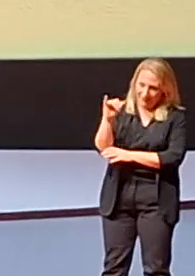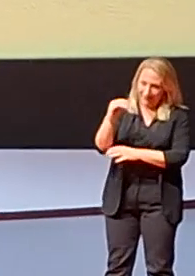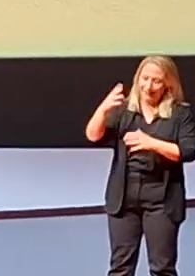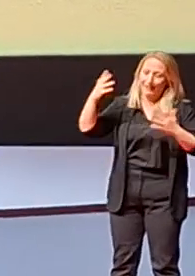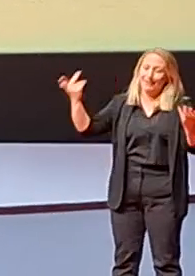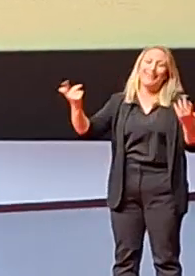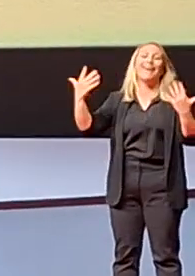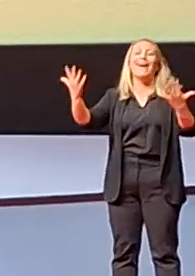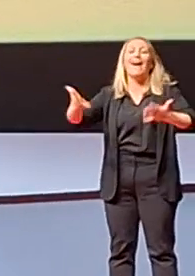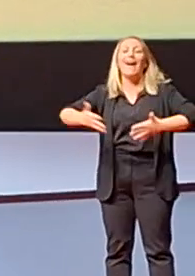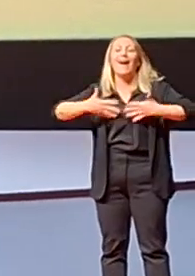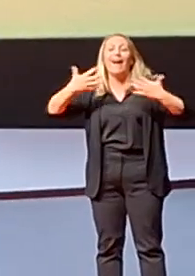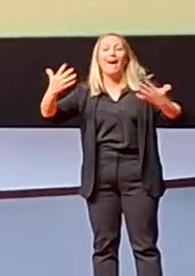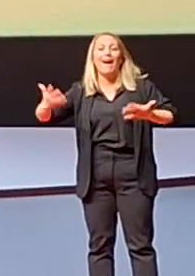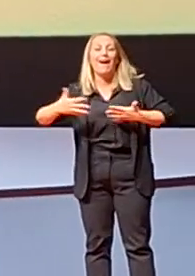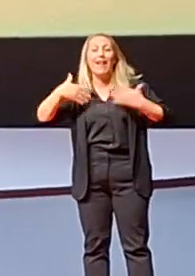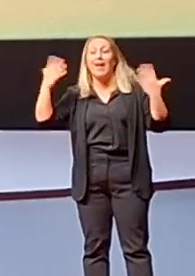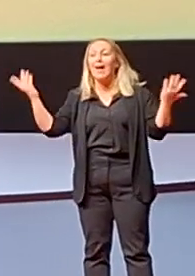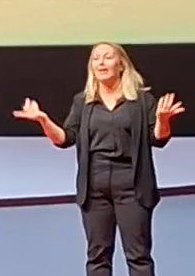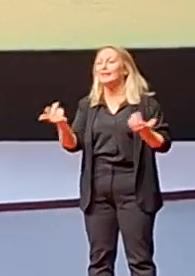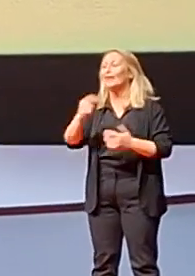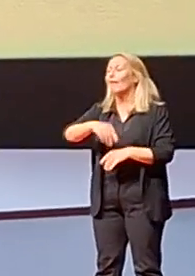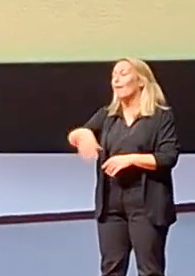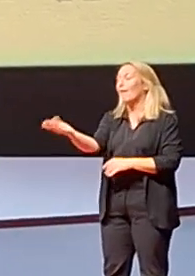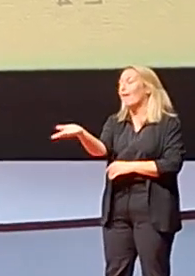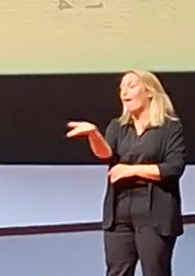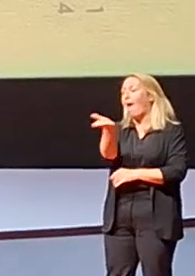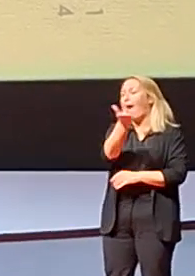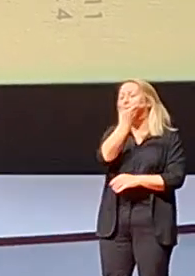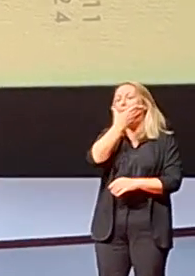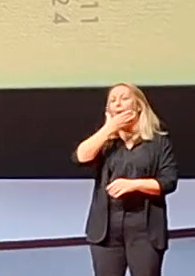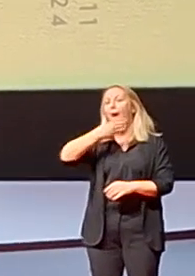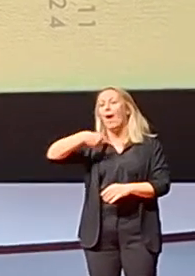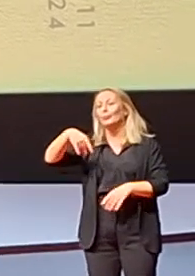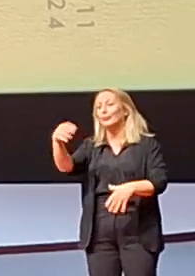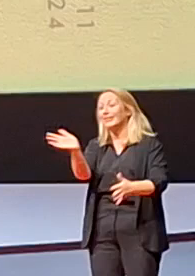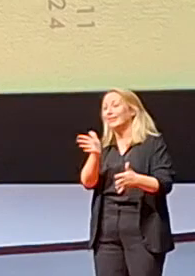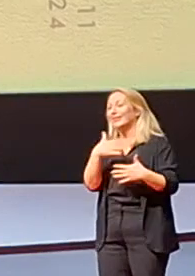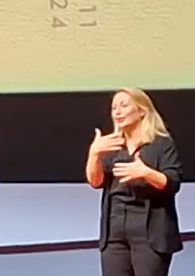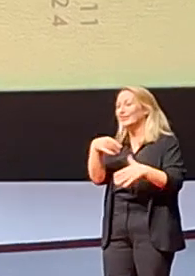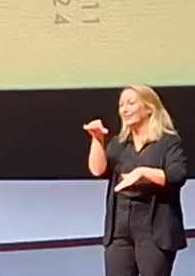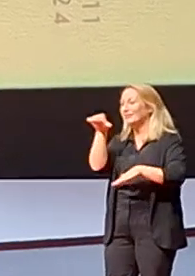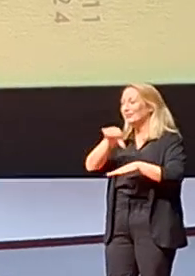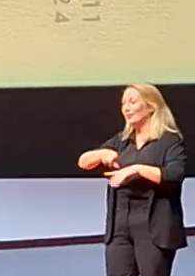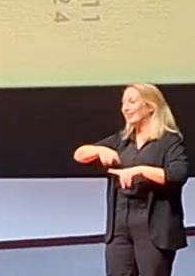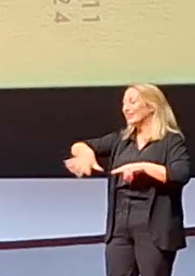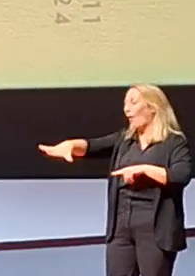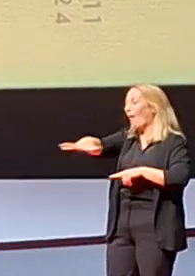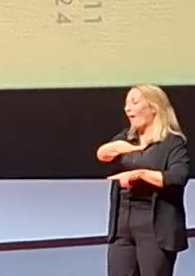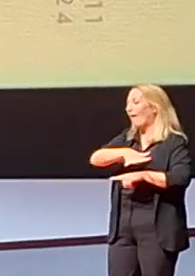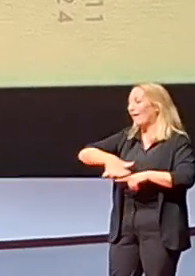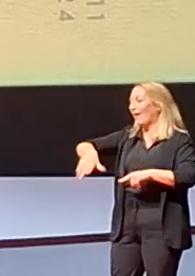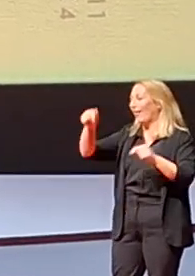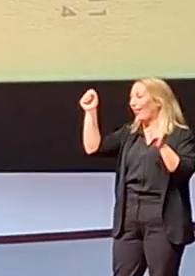Μεγάλη η χαρά μου να βρίσκομαι στην πιο όμορφη και στην πιο ερωτική πόλη της Ελλάδας.